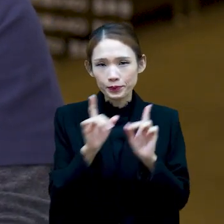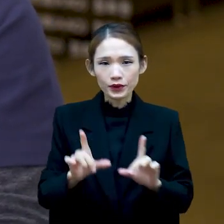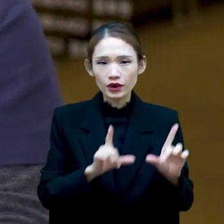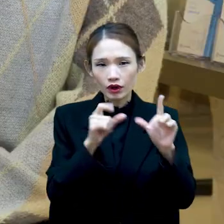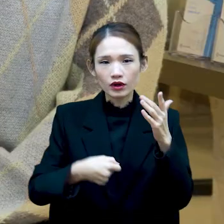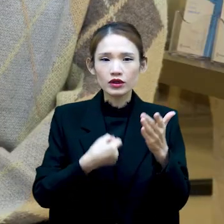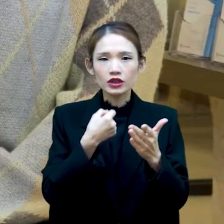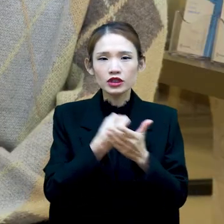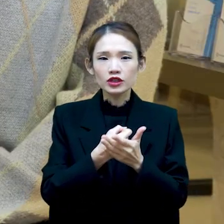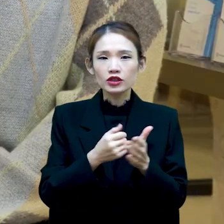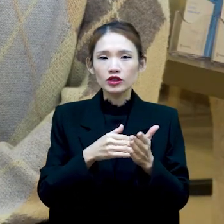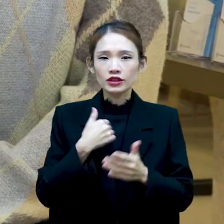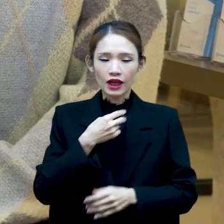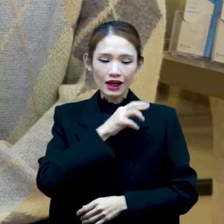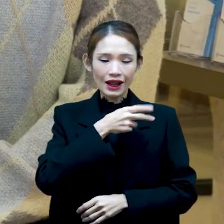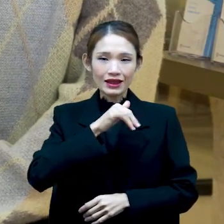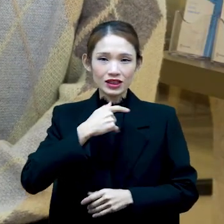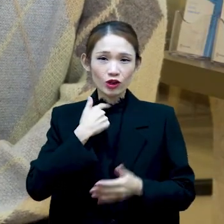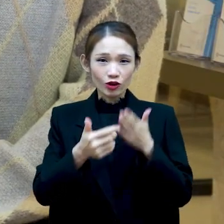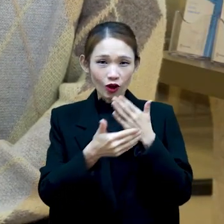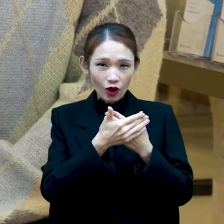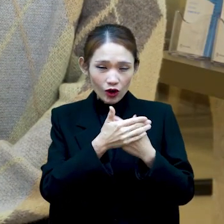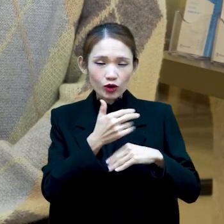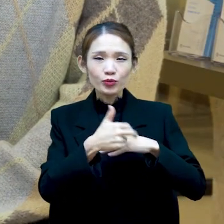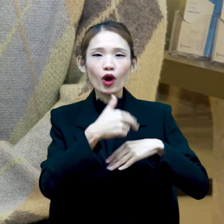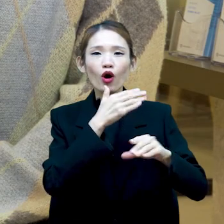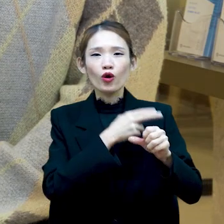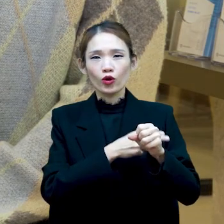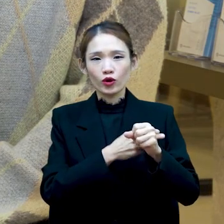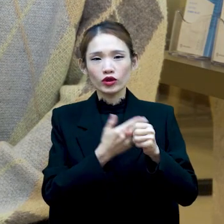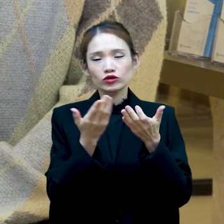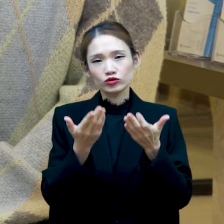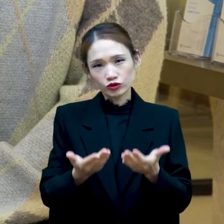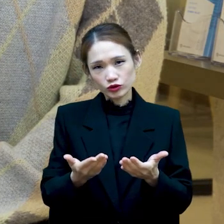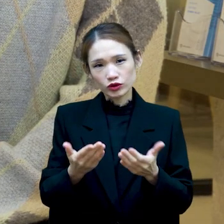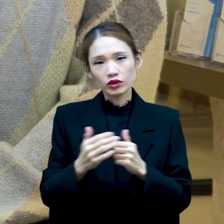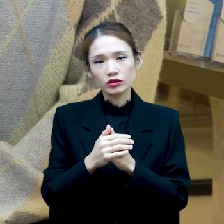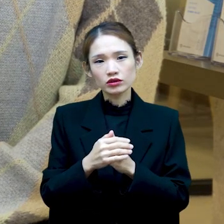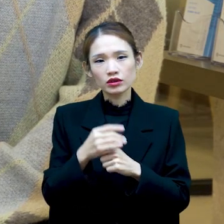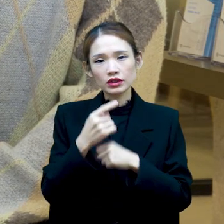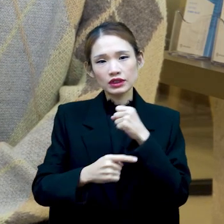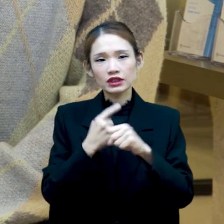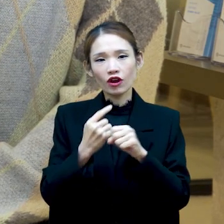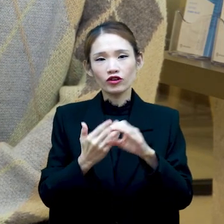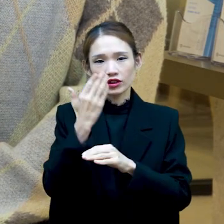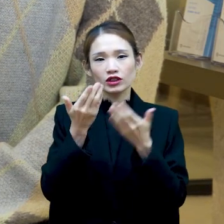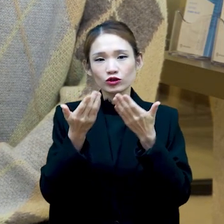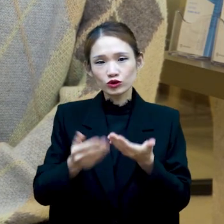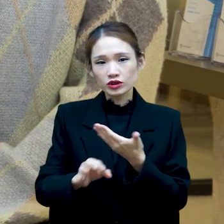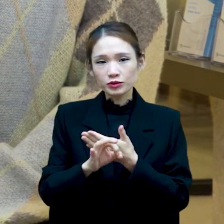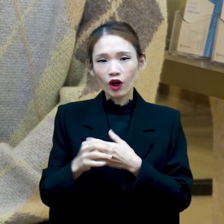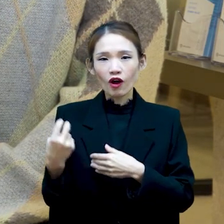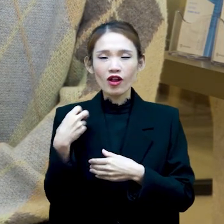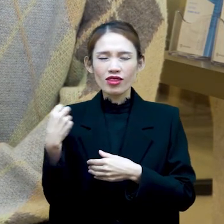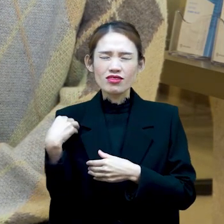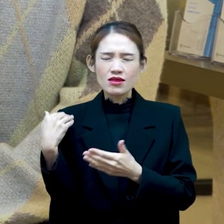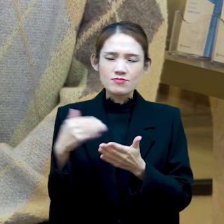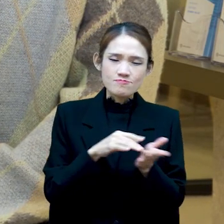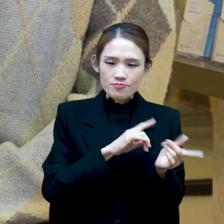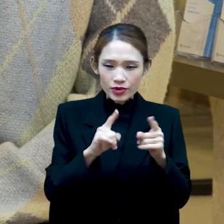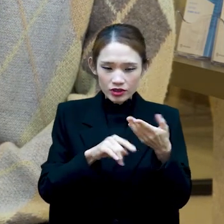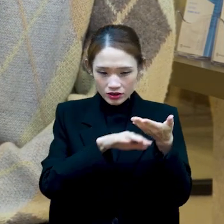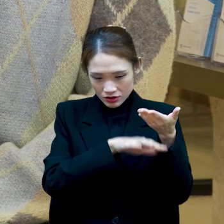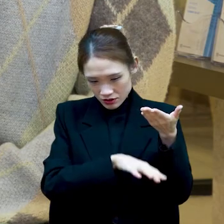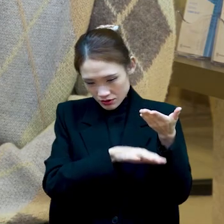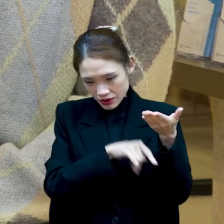또 하게 되면서 결정적으로는 제가 레지던트였잖아요. 그래서 레지던트 중에 취직을 했으니까 1년 이상 쉬면 레지던트를 다시 해야